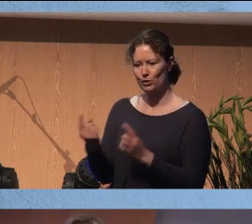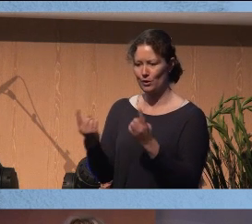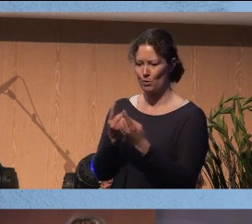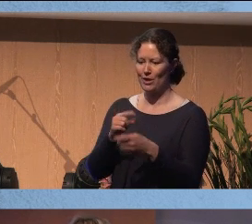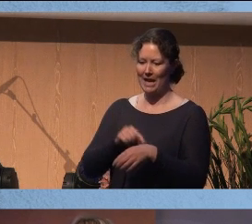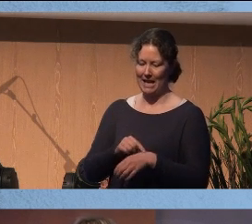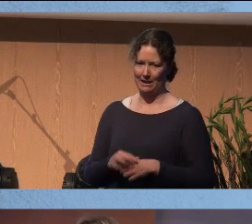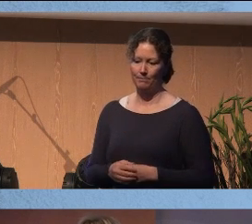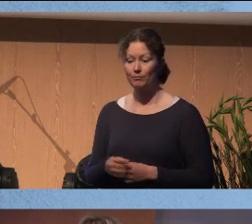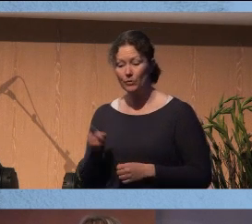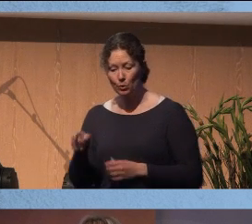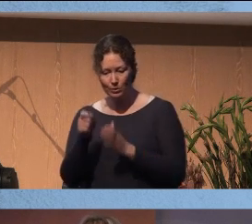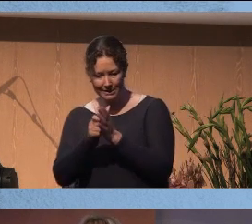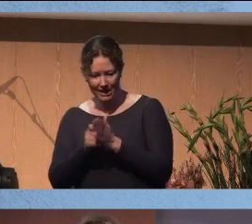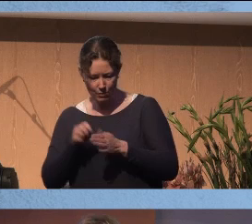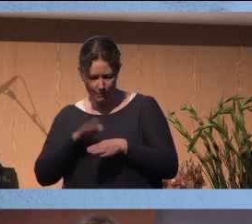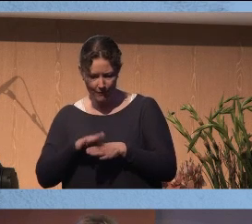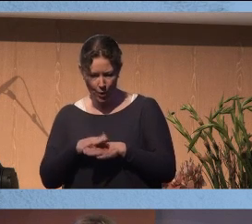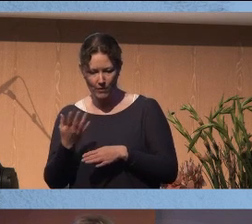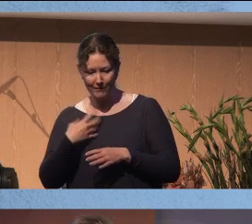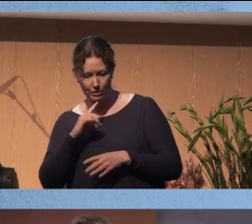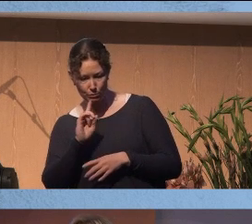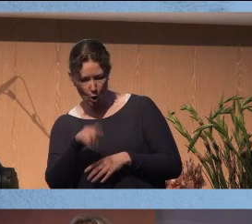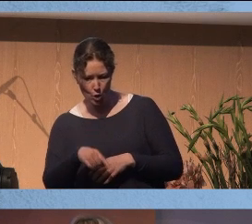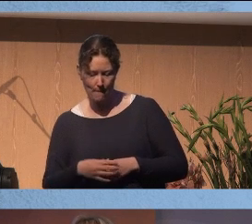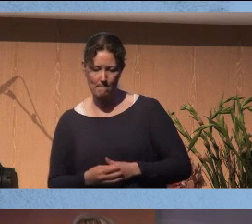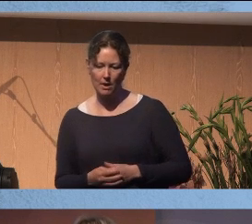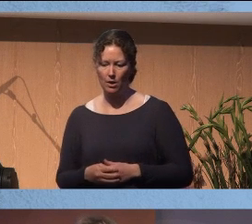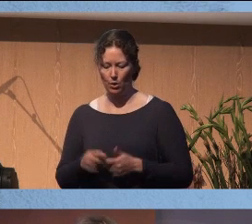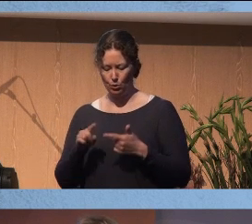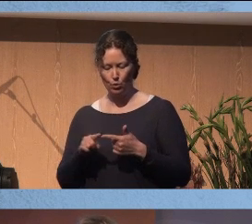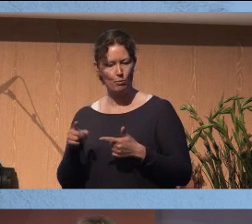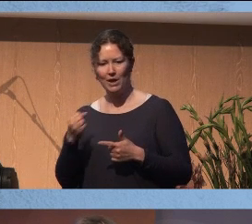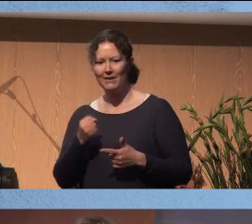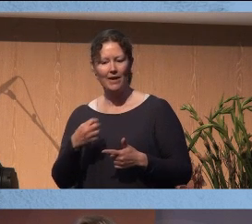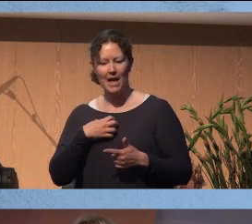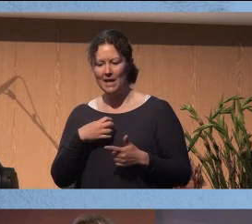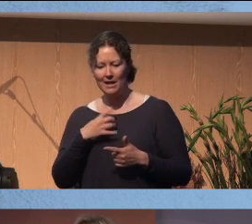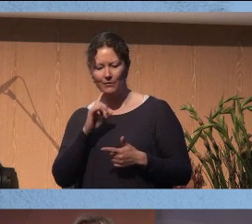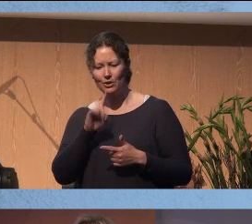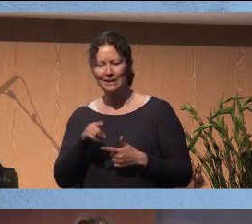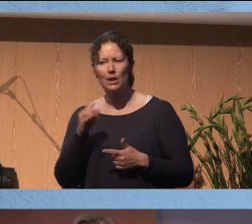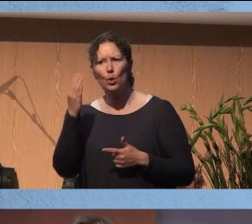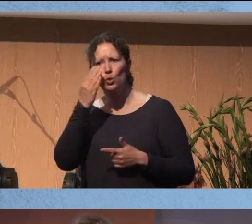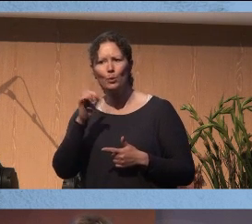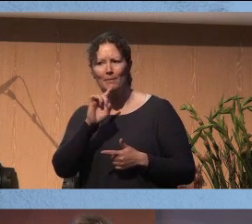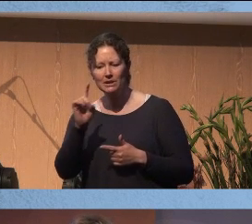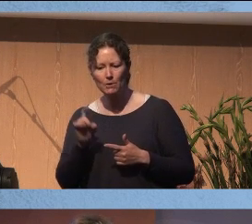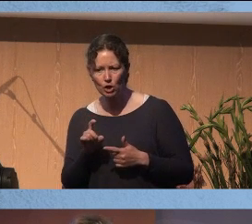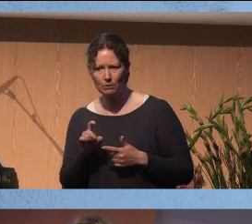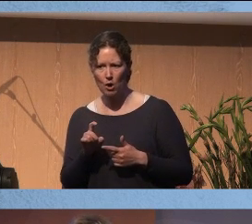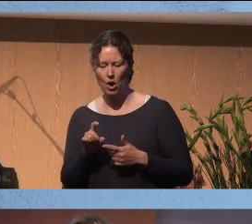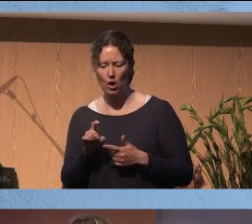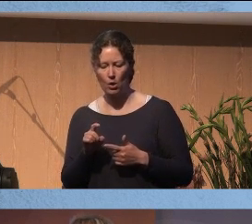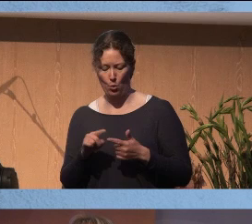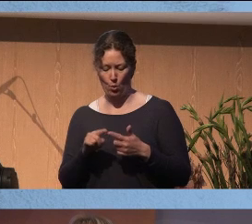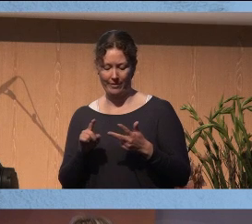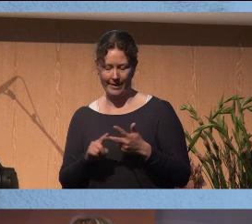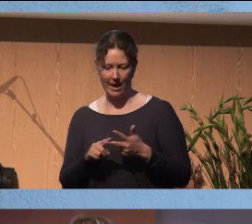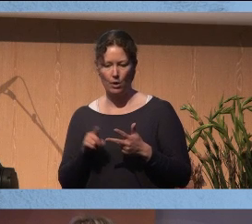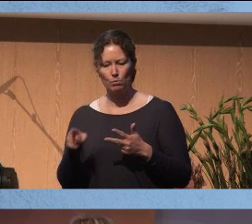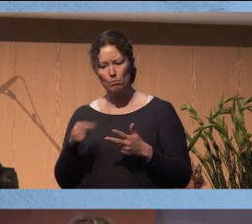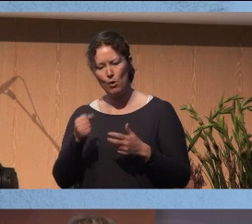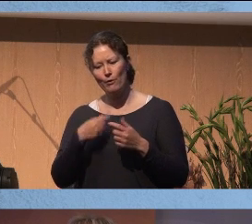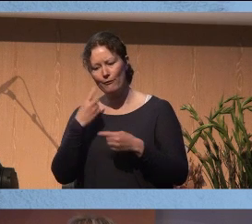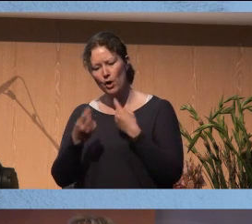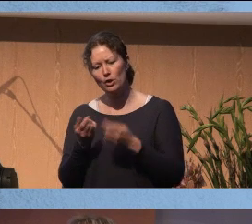1. Skriv ned på forhånd det du vil spørre om. 2. Ikke vær redd for å stille de dumme spørsmålene. Og 3.